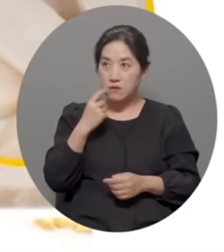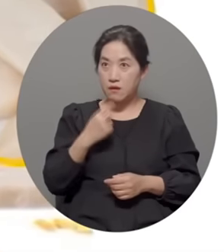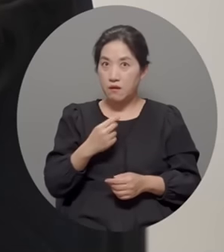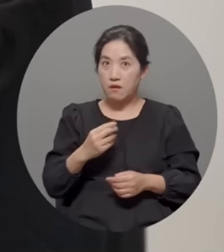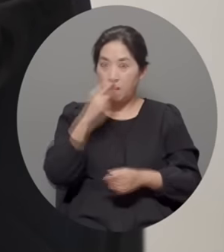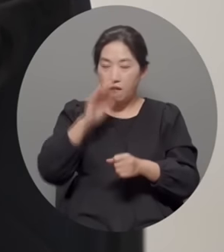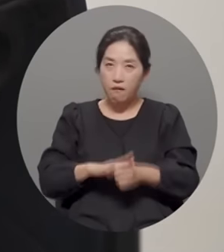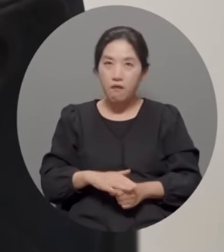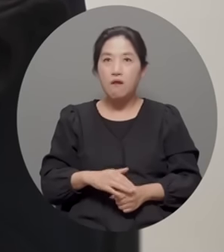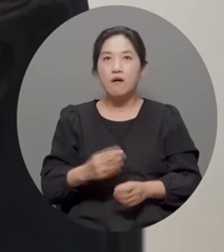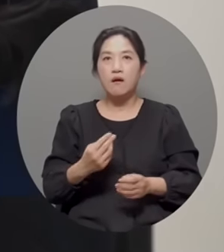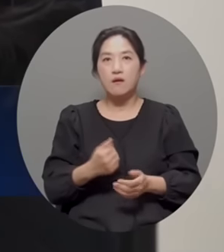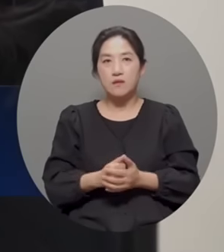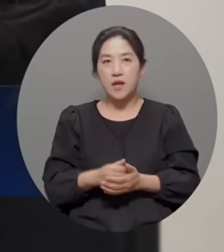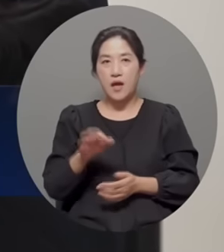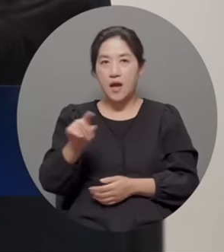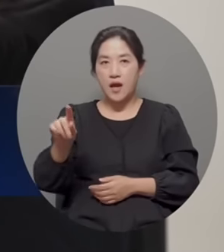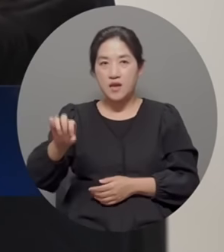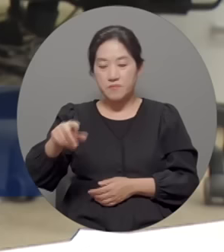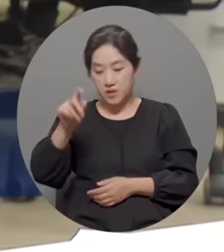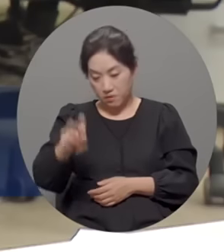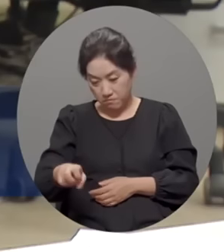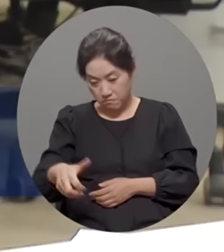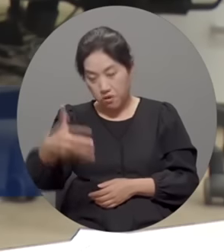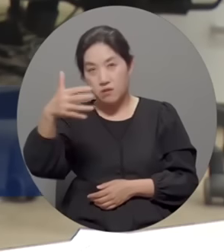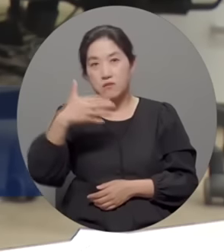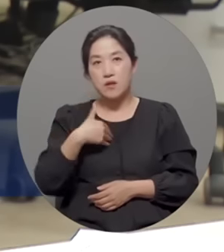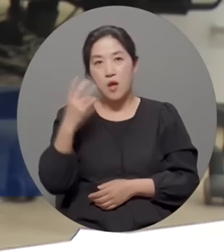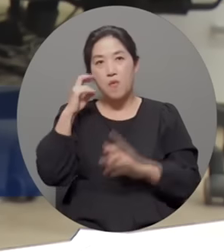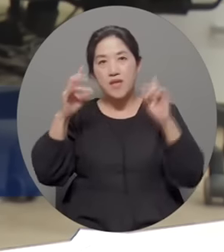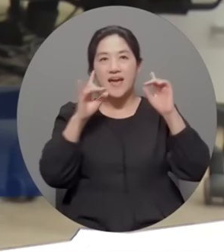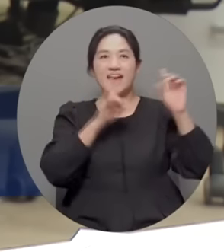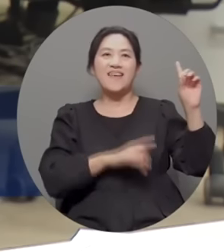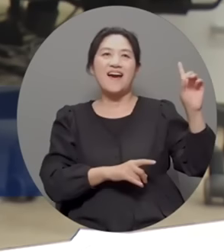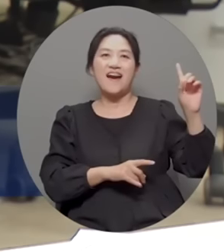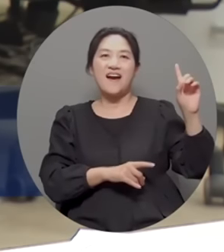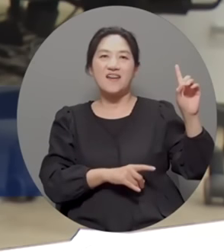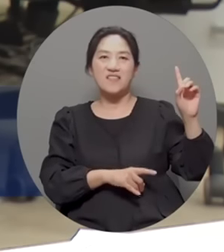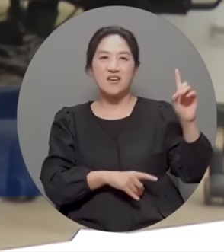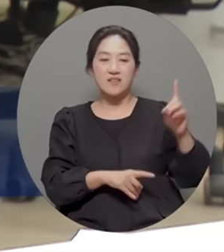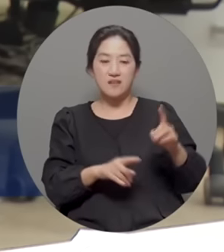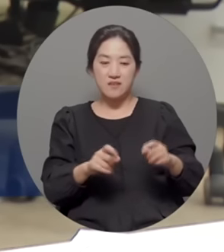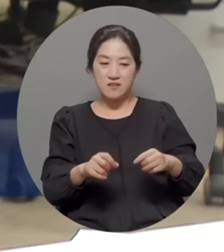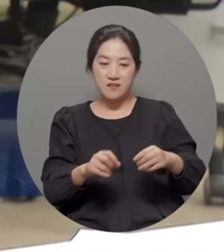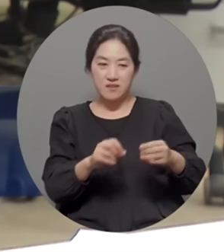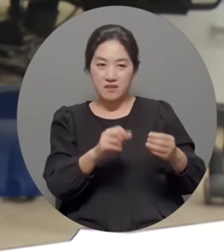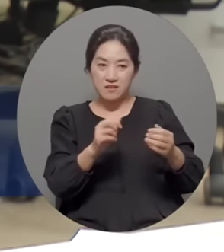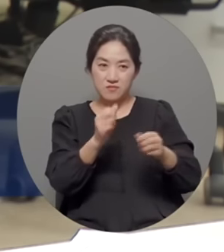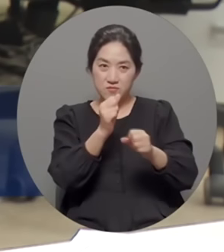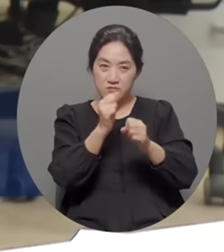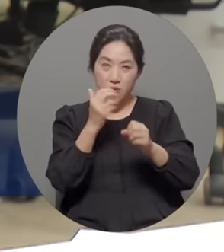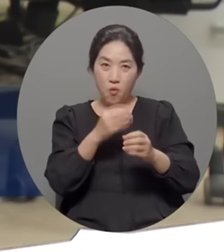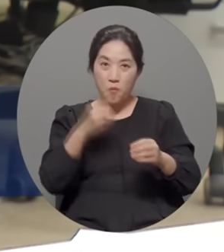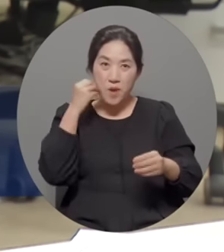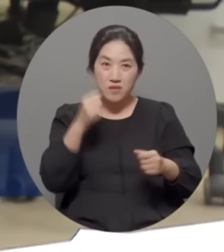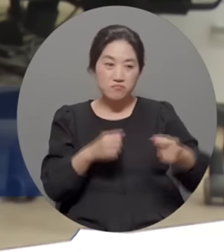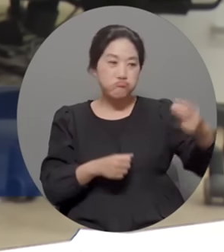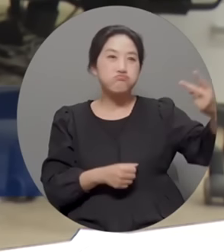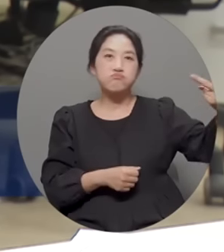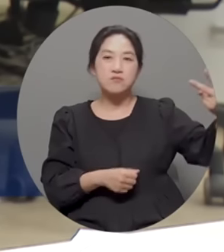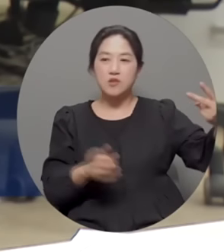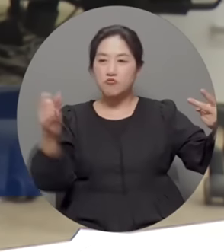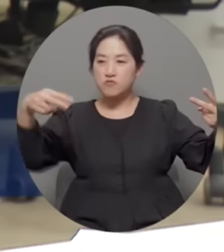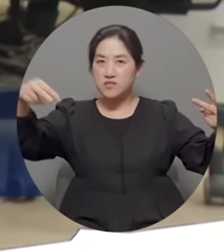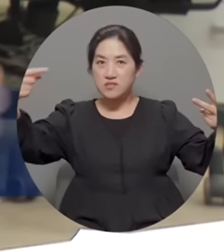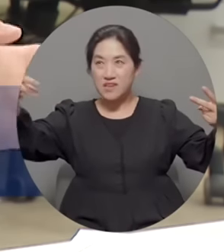됐습니다. 아이밀을 검색을 해요. 저희는 저희 회사 하나가 하다 보니까 한 개에서 두 개밖에 노출이 안 되거든요. 후디스 같은 경우는 본사도